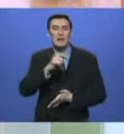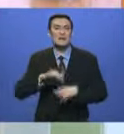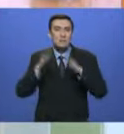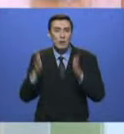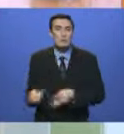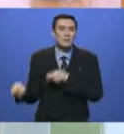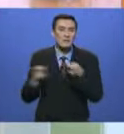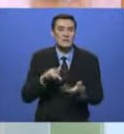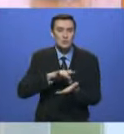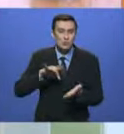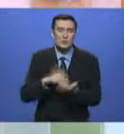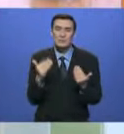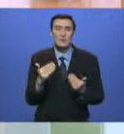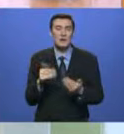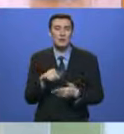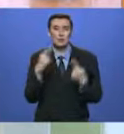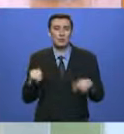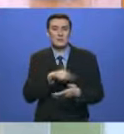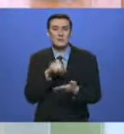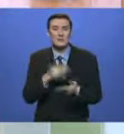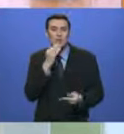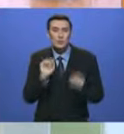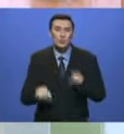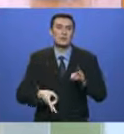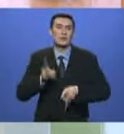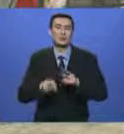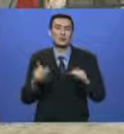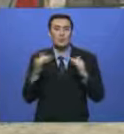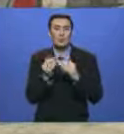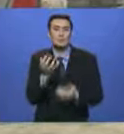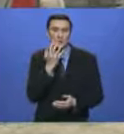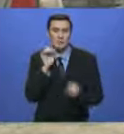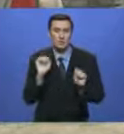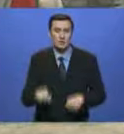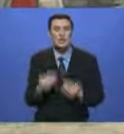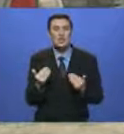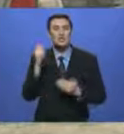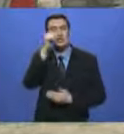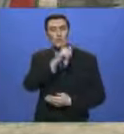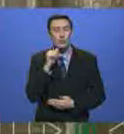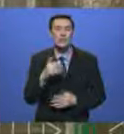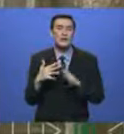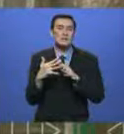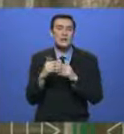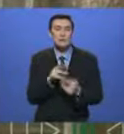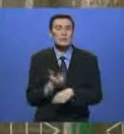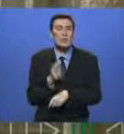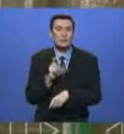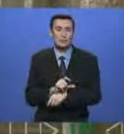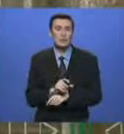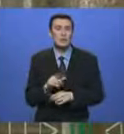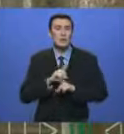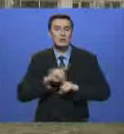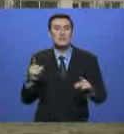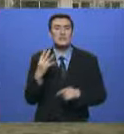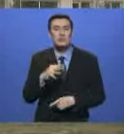города возили. Сейчас совсем другое дело. И еду приготовить, и дом согреть. Вообще нынешний год для жителей этого села выдался особенным. Впервые